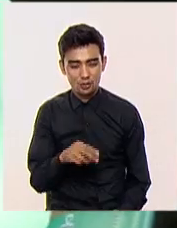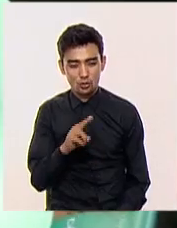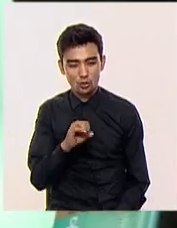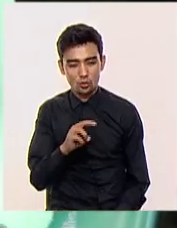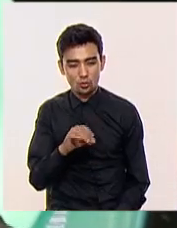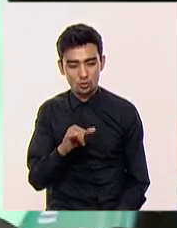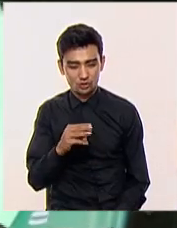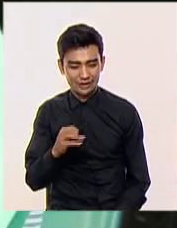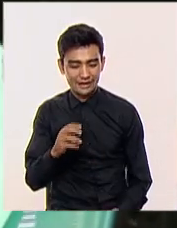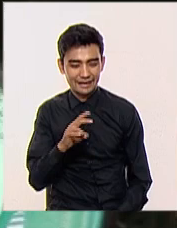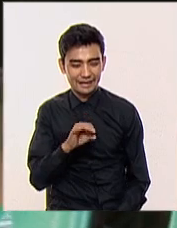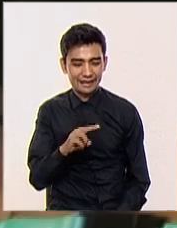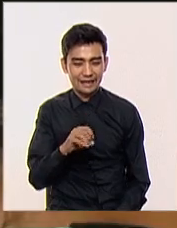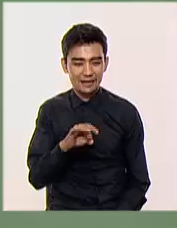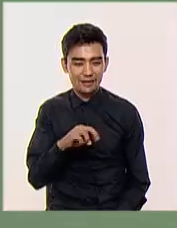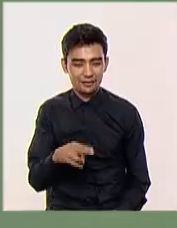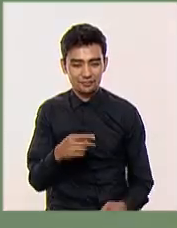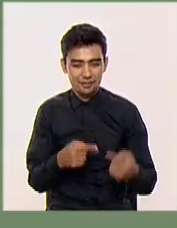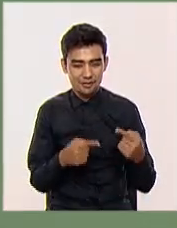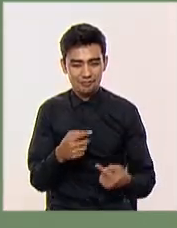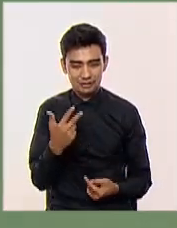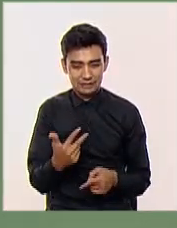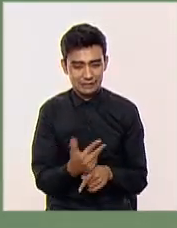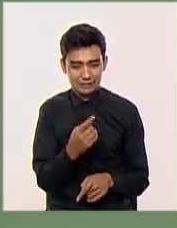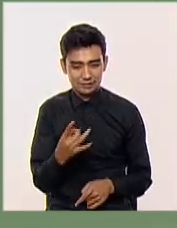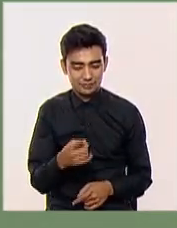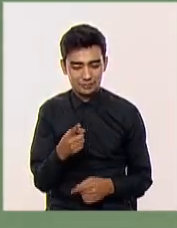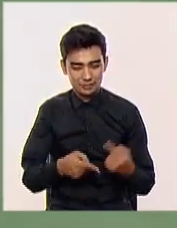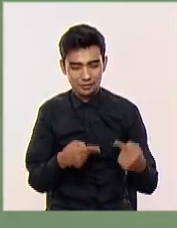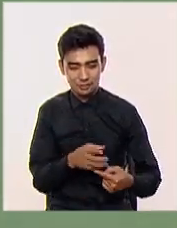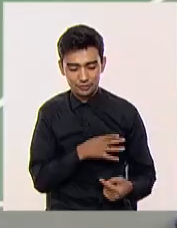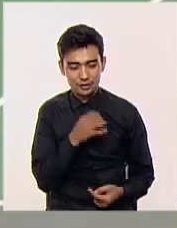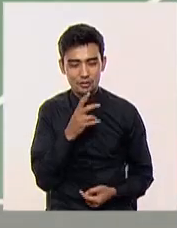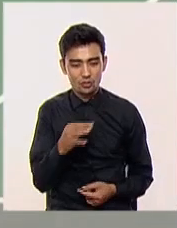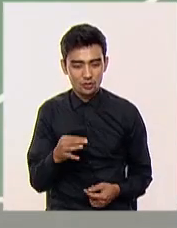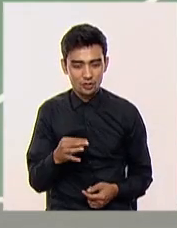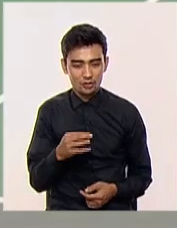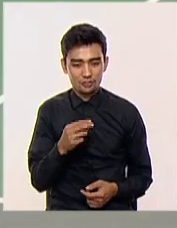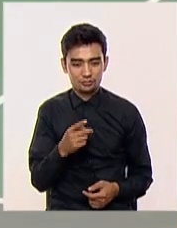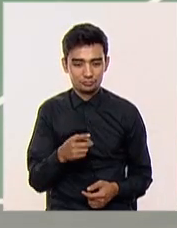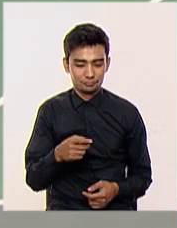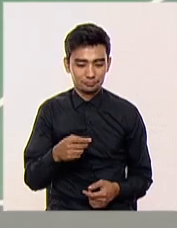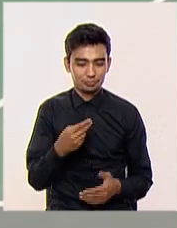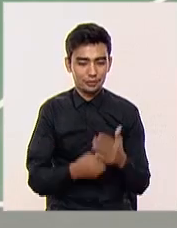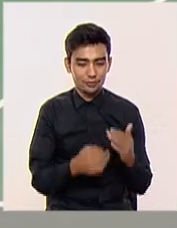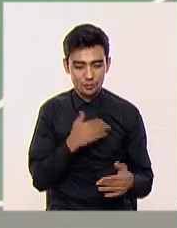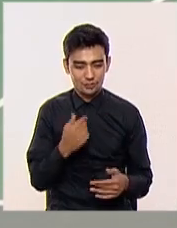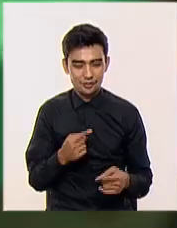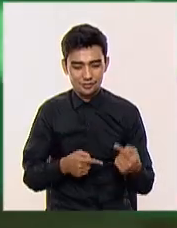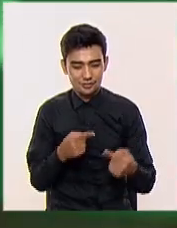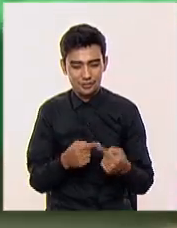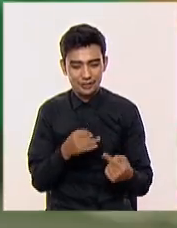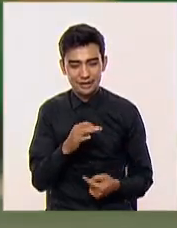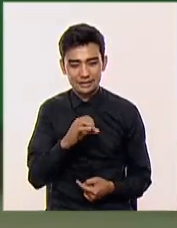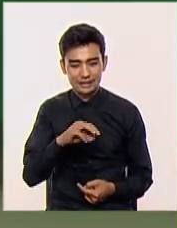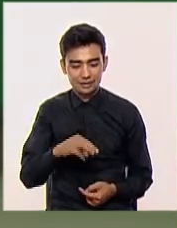противостояние с Нидерландами особенное. Уже 30-е в карьере за сборную. Но скидку юбиляру соперник давать не собирался. Стартовый сет